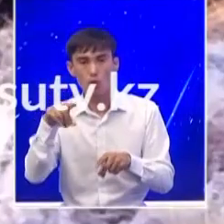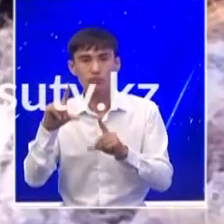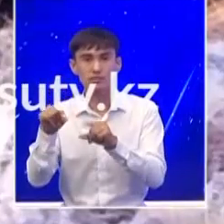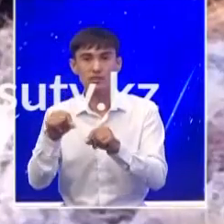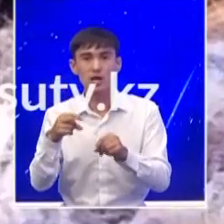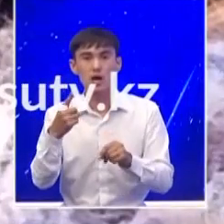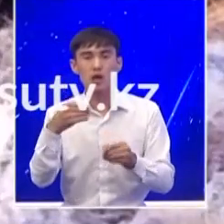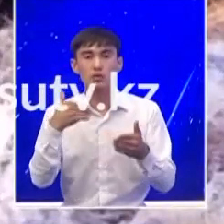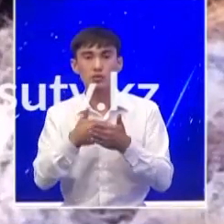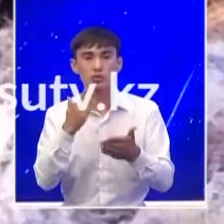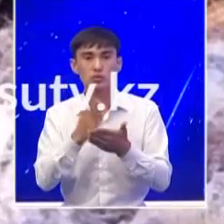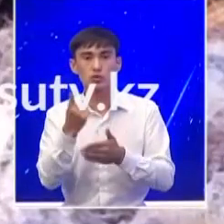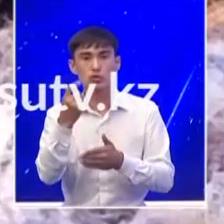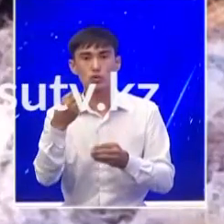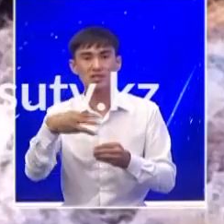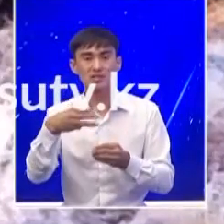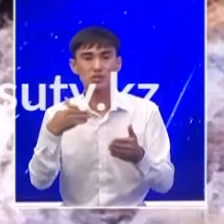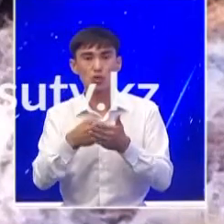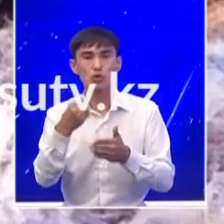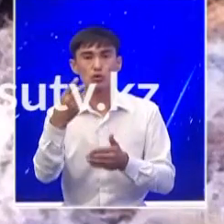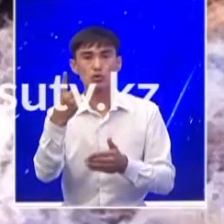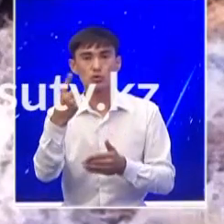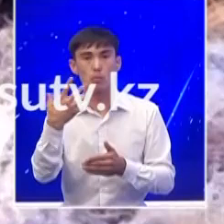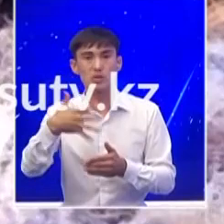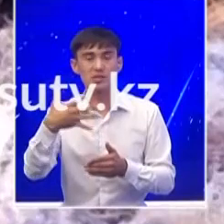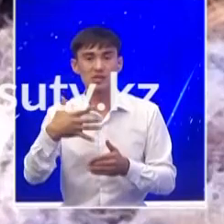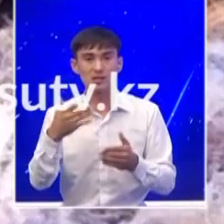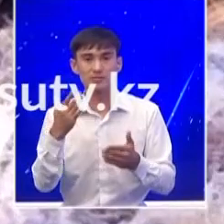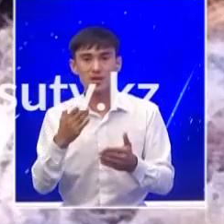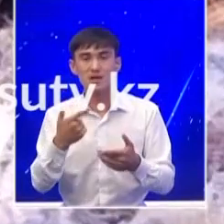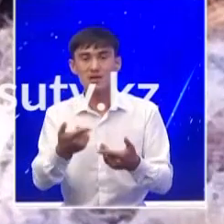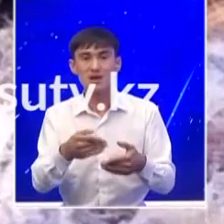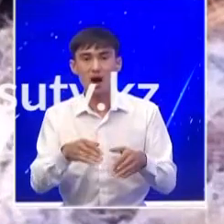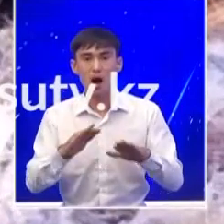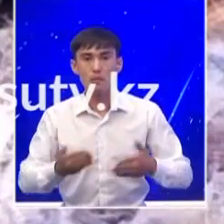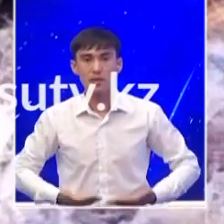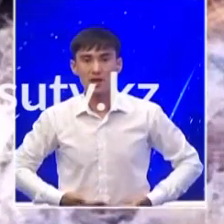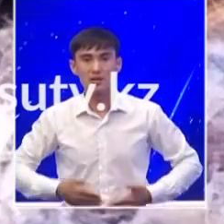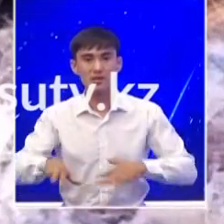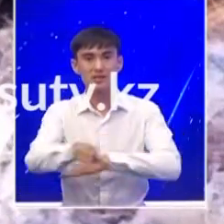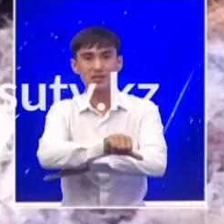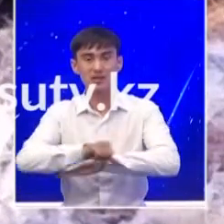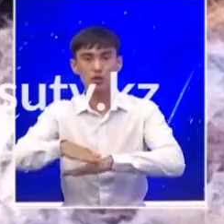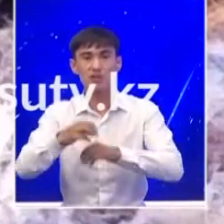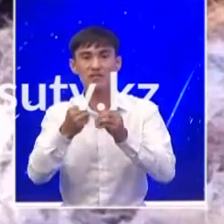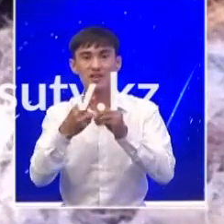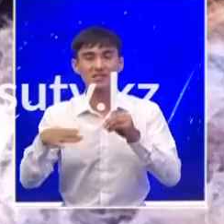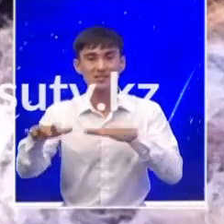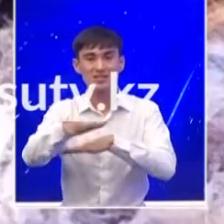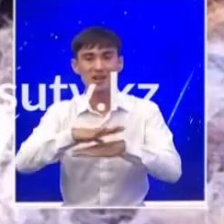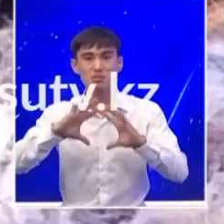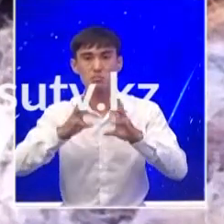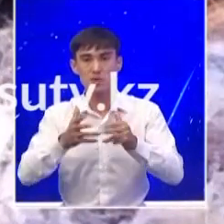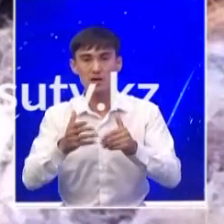от 130 до 150 особей. Их ареал обитания располагается на территориях 12 стран мира. У нас особи